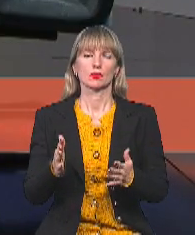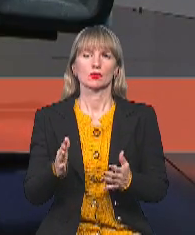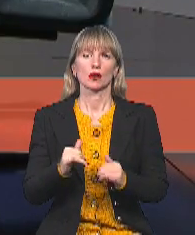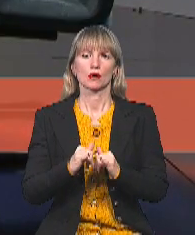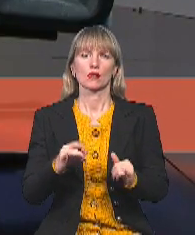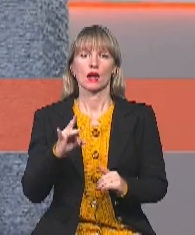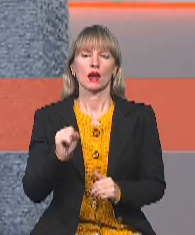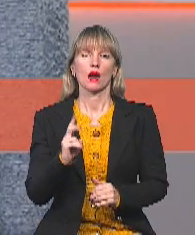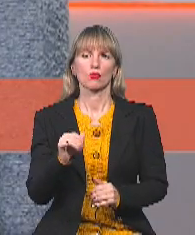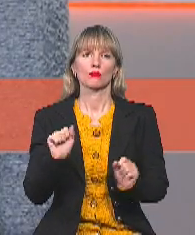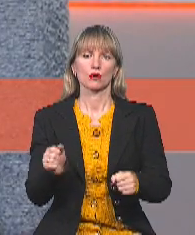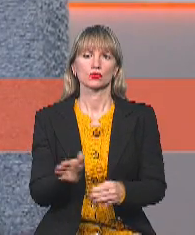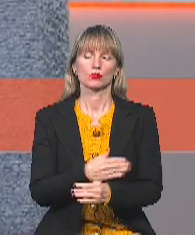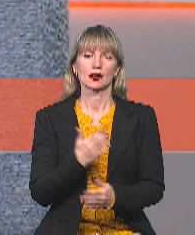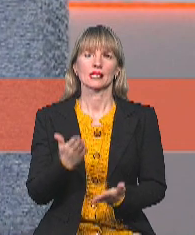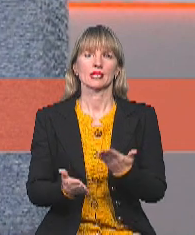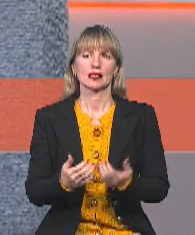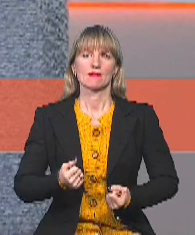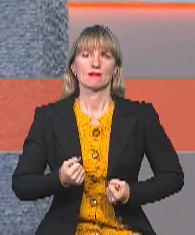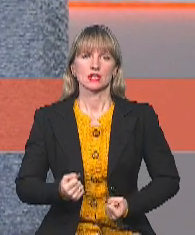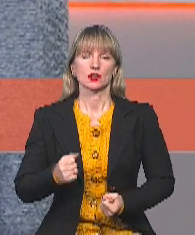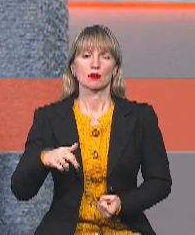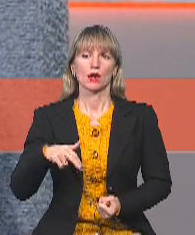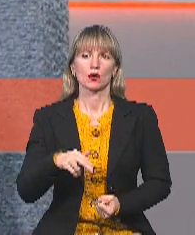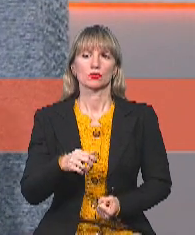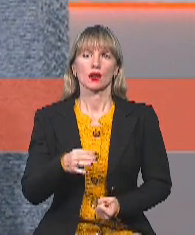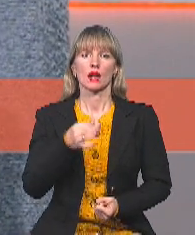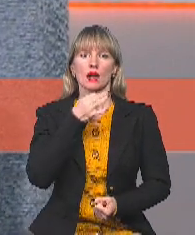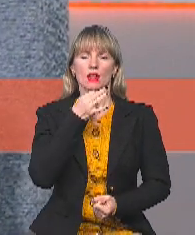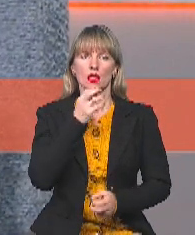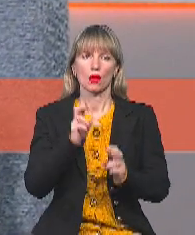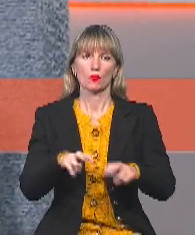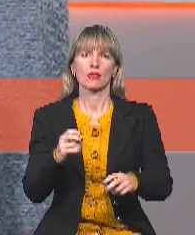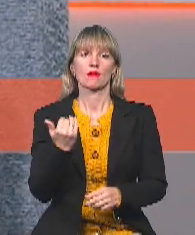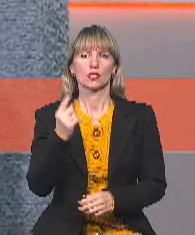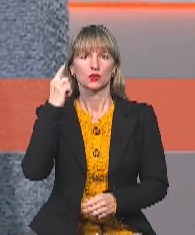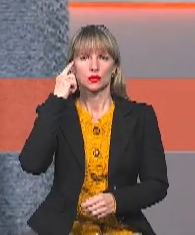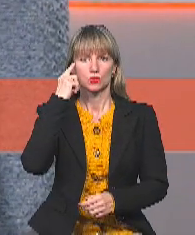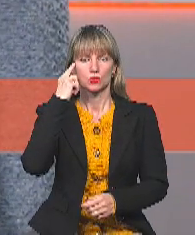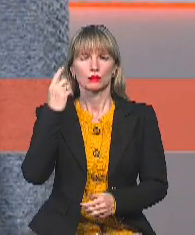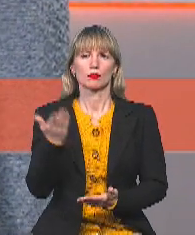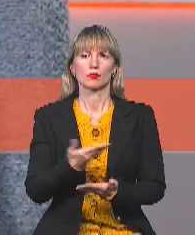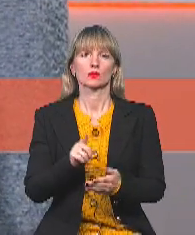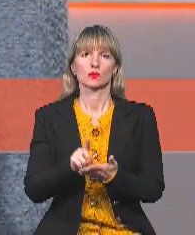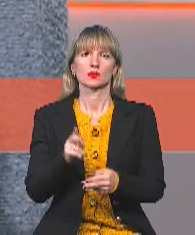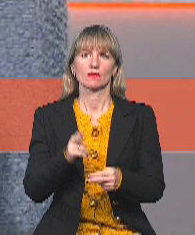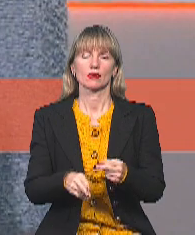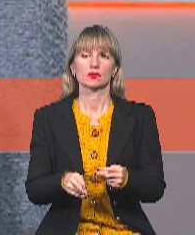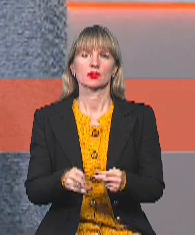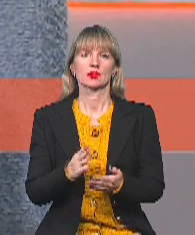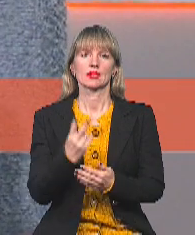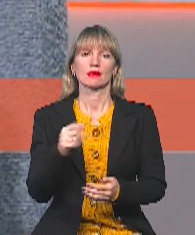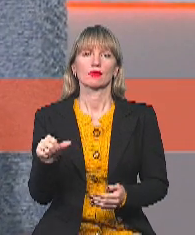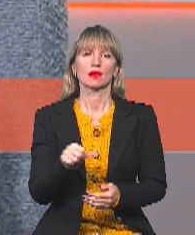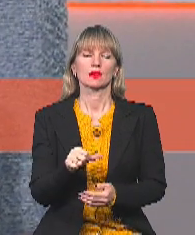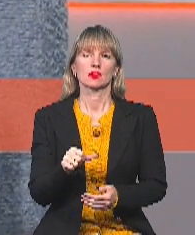розвитку раку можна уникнути, якщо щорічно проходити раннє обстеження. На вашу думку, от ми вже маємо завершувати, от є дві